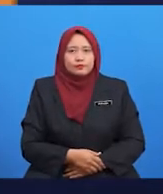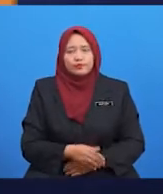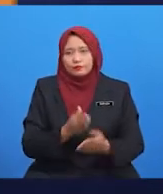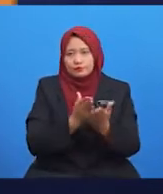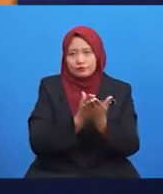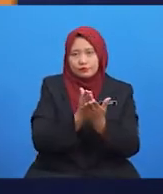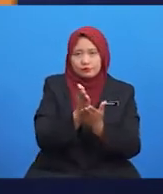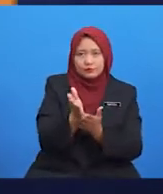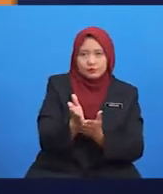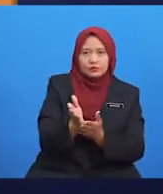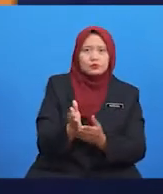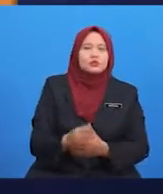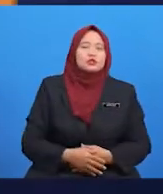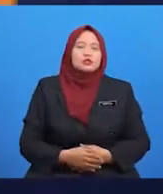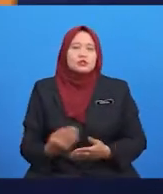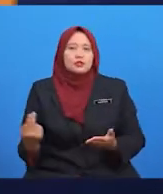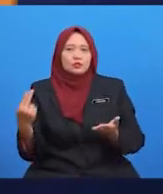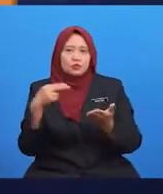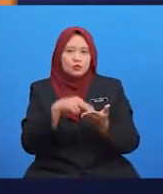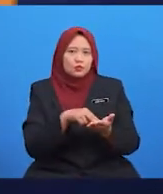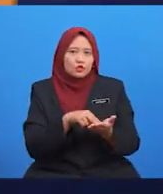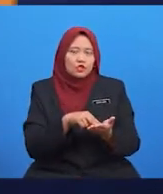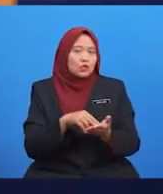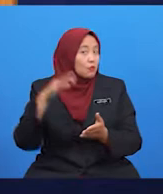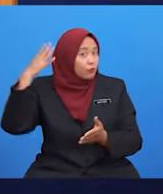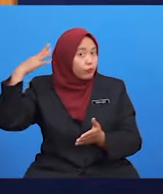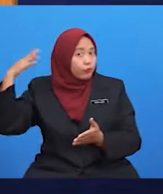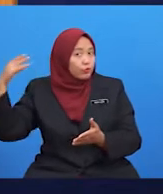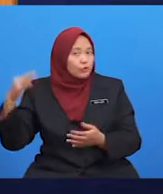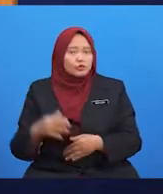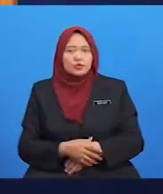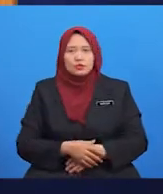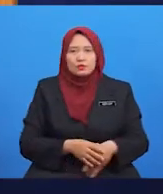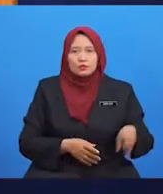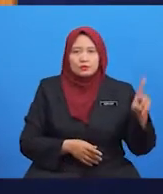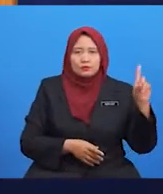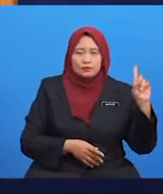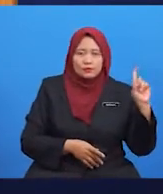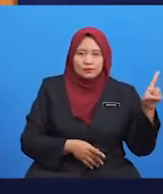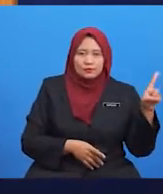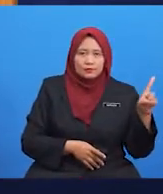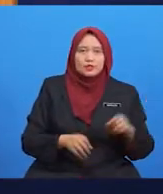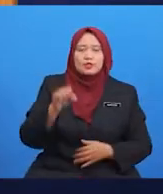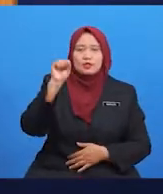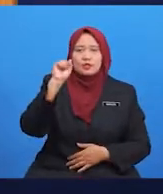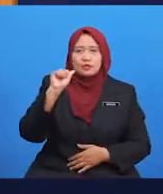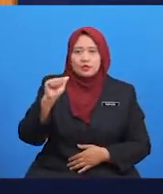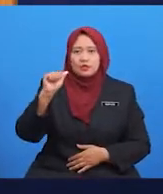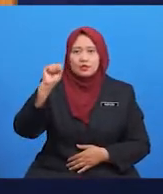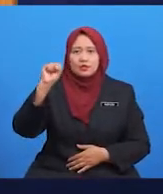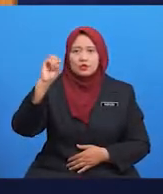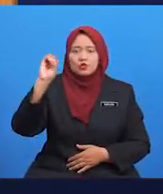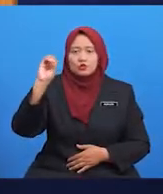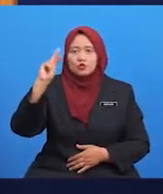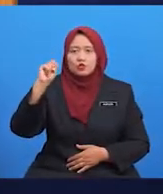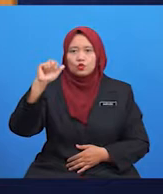Seterusnya, kita kaji pula perulangan bunyi. Pertama, asonansi. Asonansi merujuk